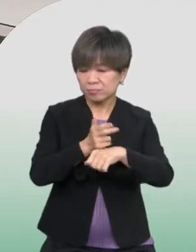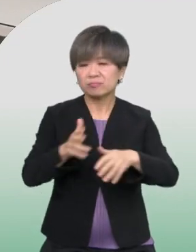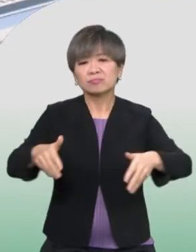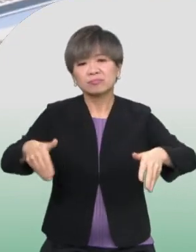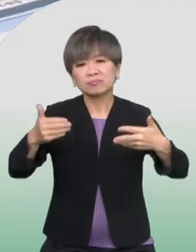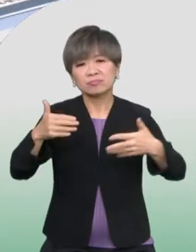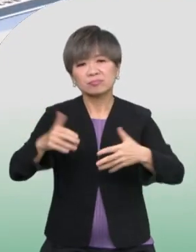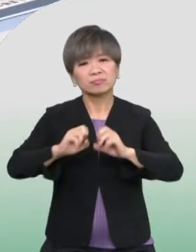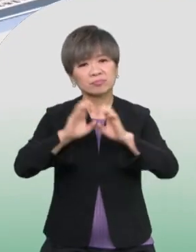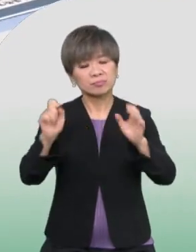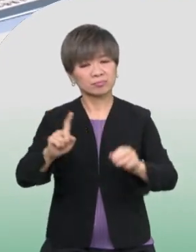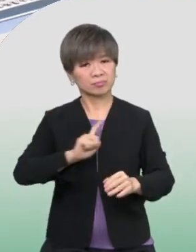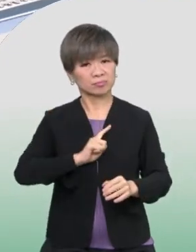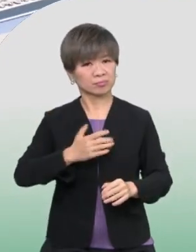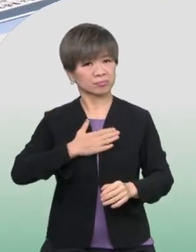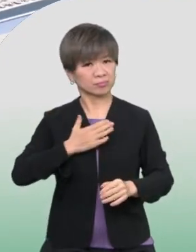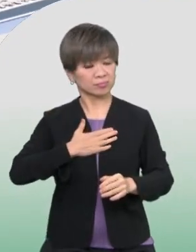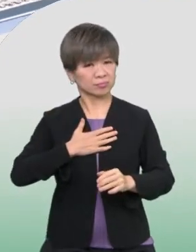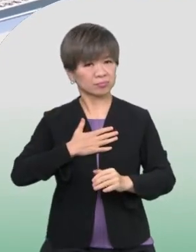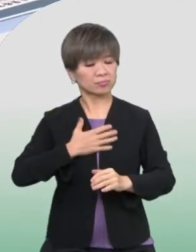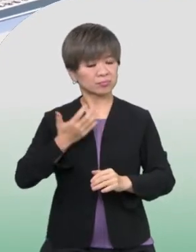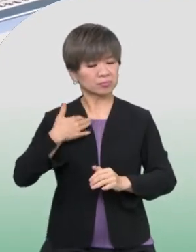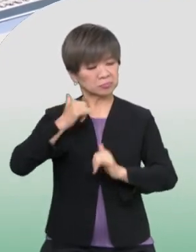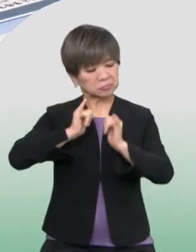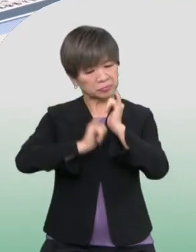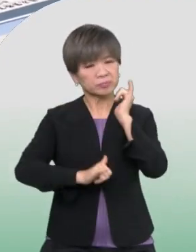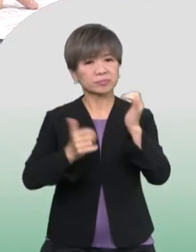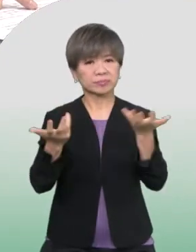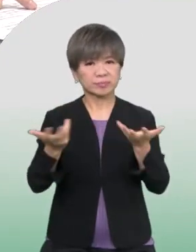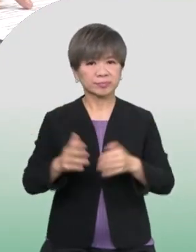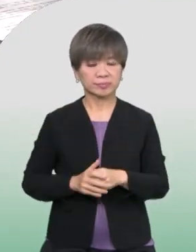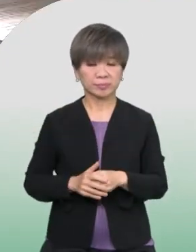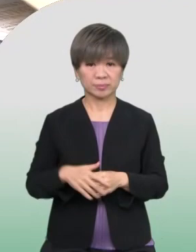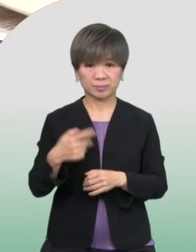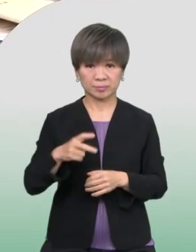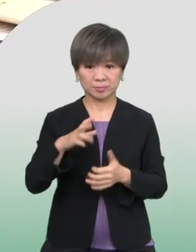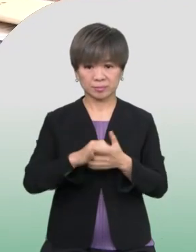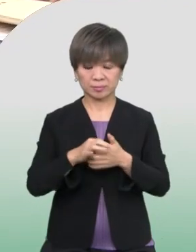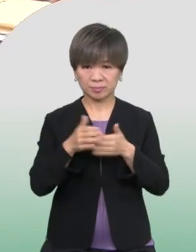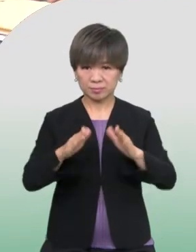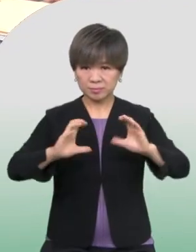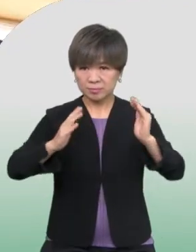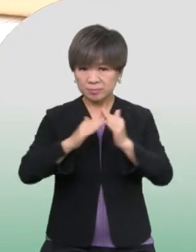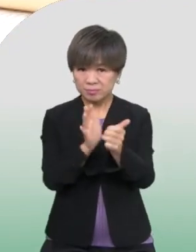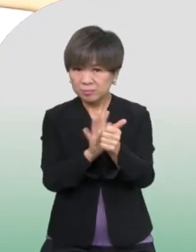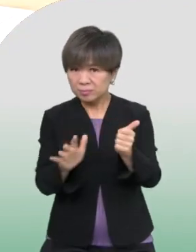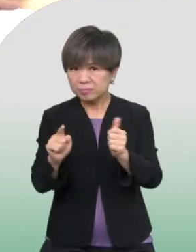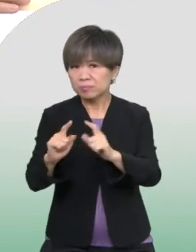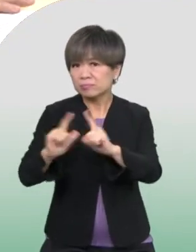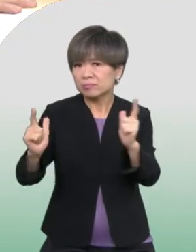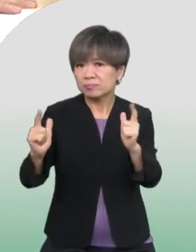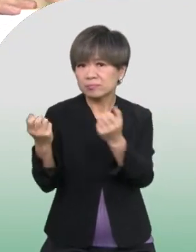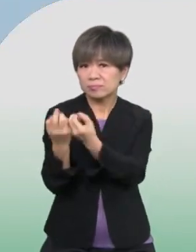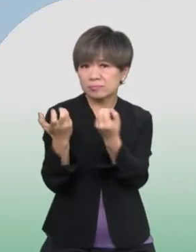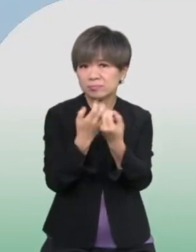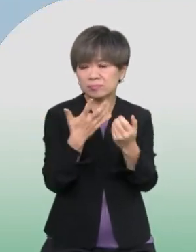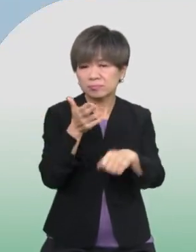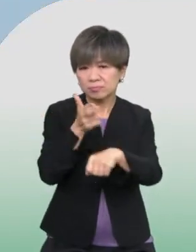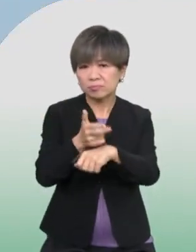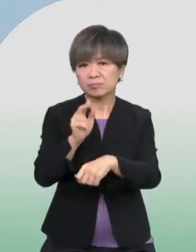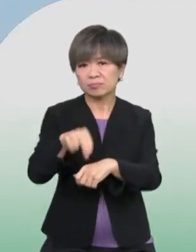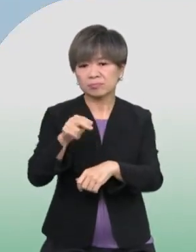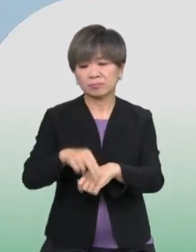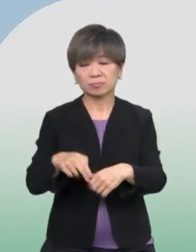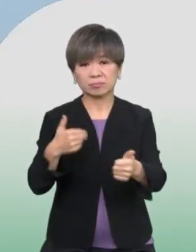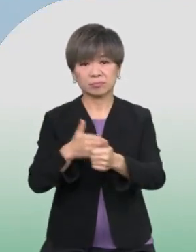松嘅来讲，这个国家拢摆发生嘅物嘅事情，韩国物嘅对国家影响过大嘅事件，本韩国当